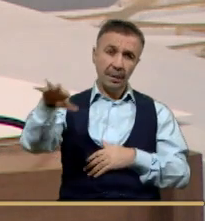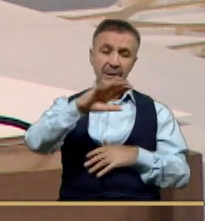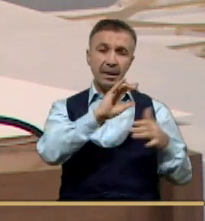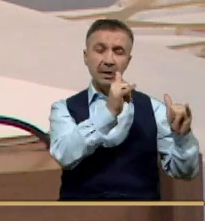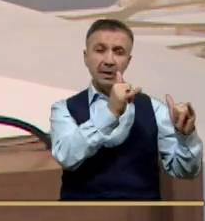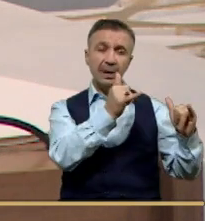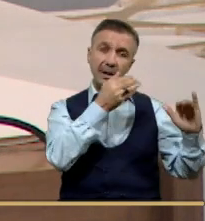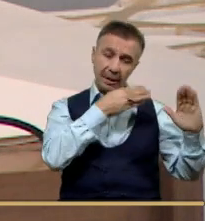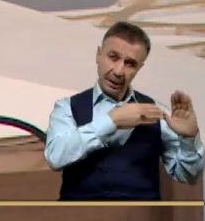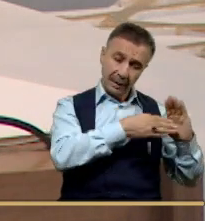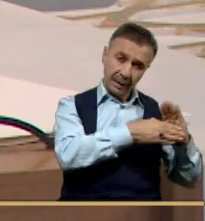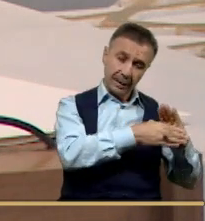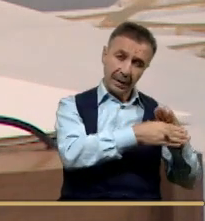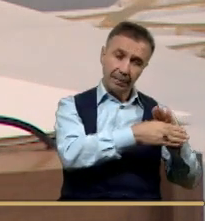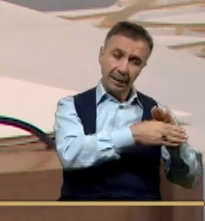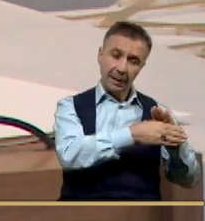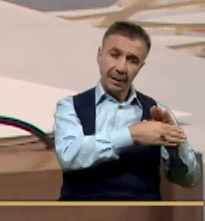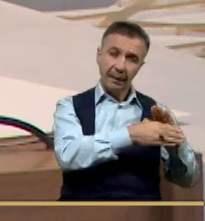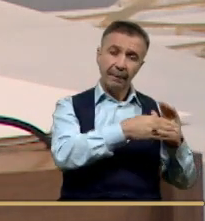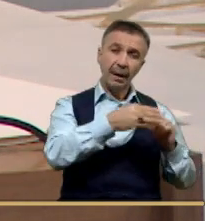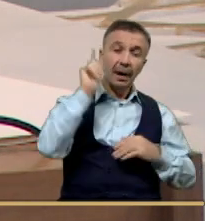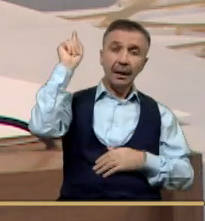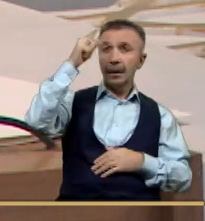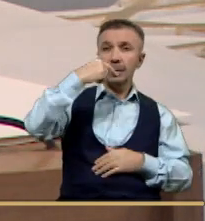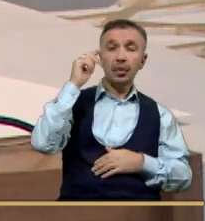cennetiyle, cemaliyle müşerref eylesin.